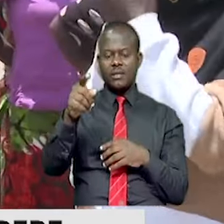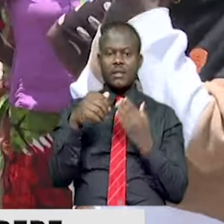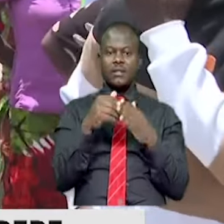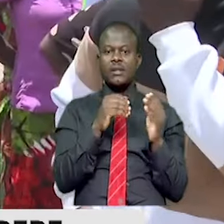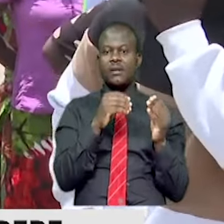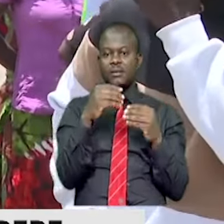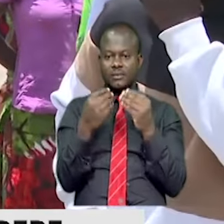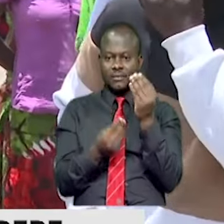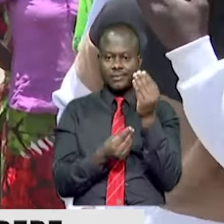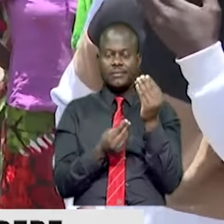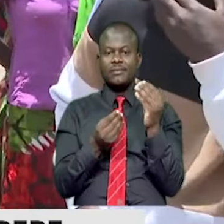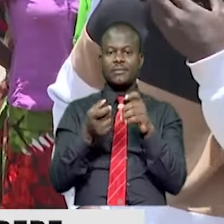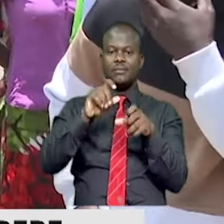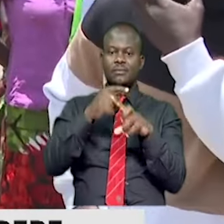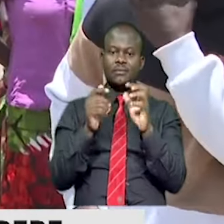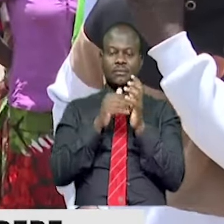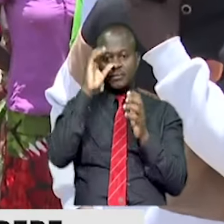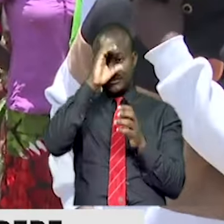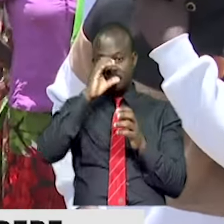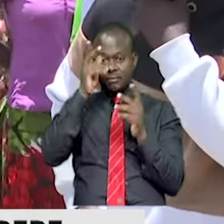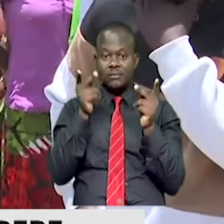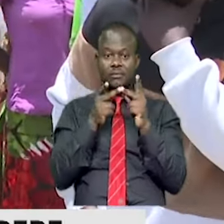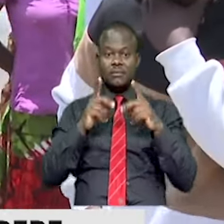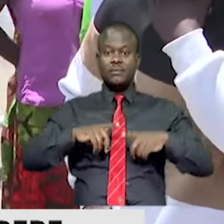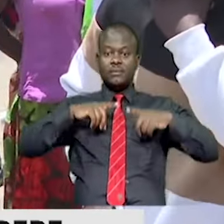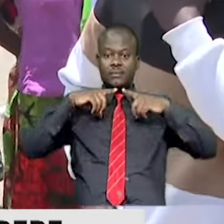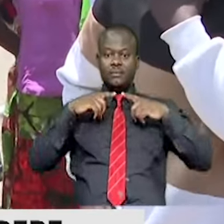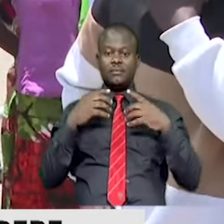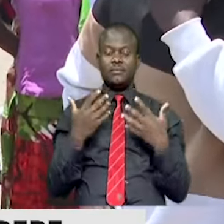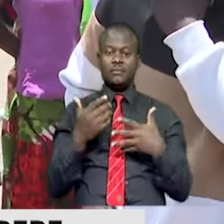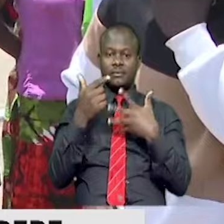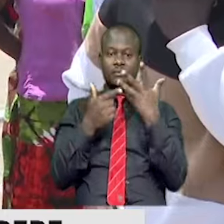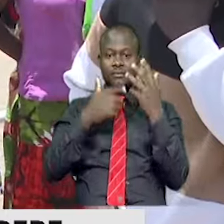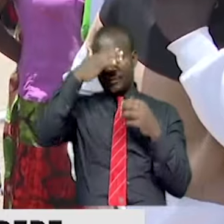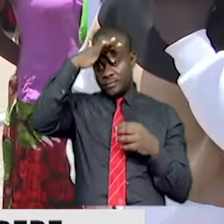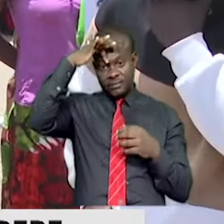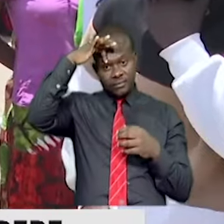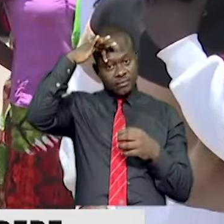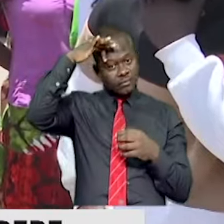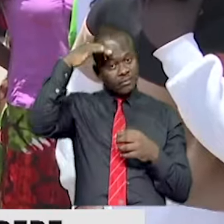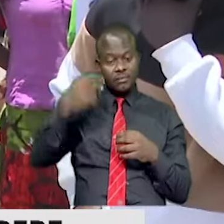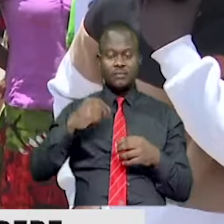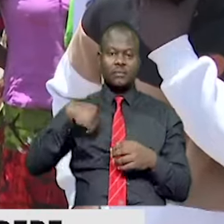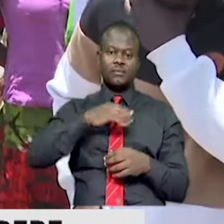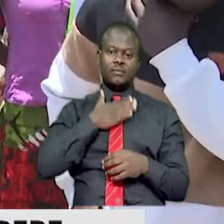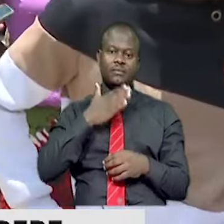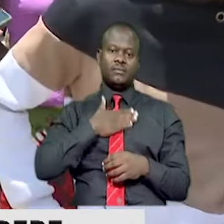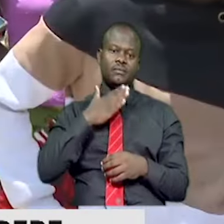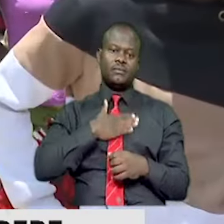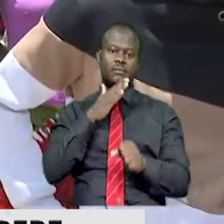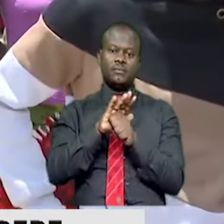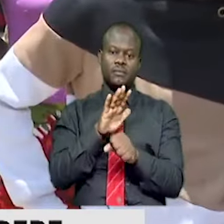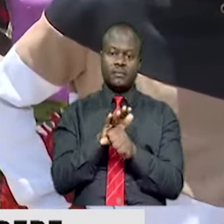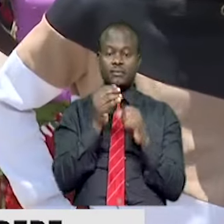Amatike yariyongereye no gushaka kandi aho ucumbika n'ibintu biba bigoye. Twabyishimiye cyane rero.